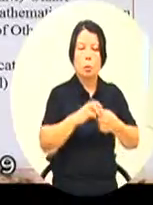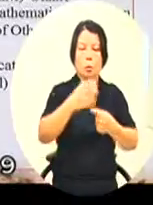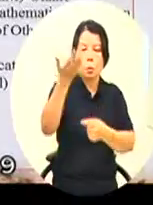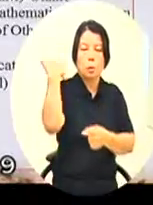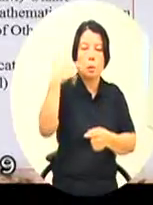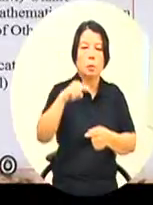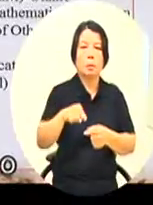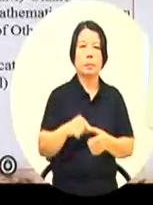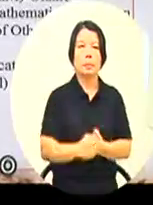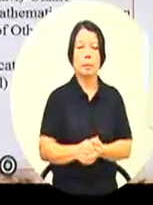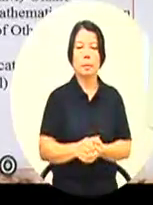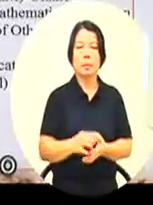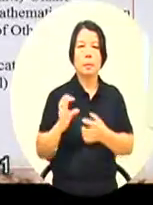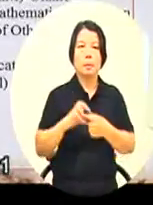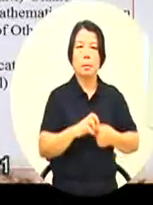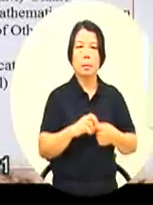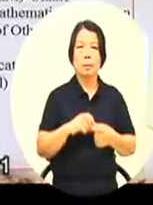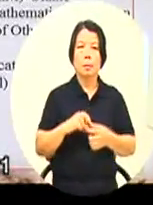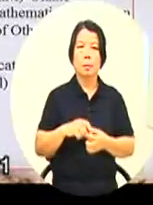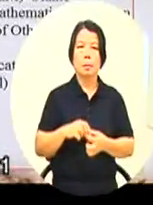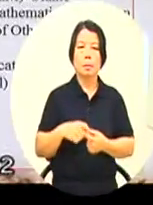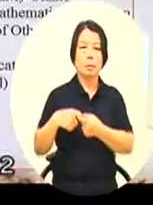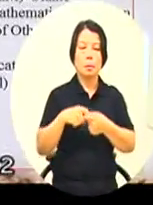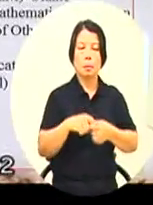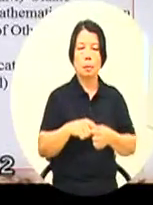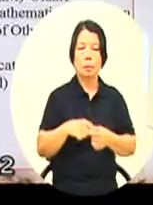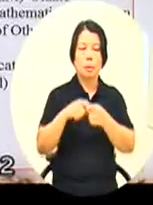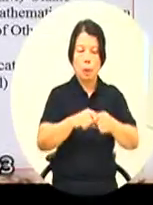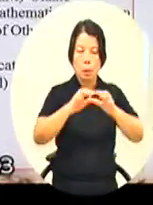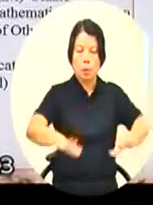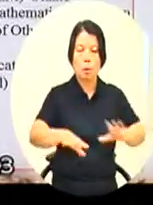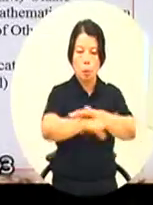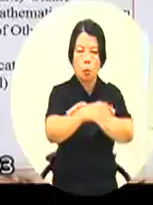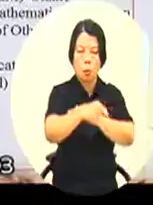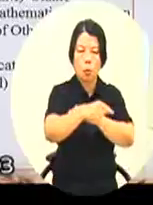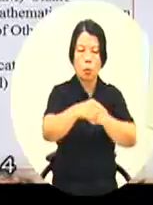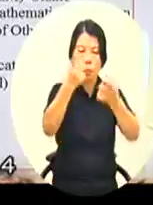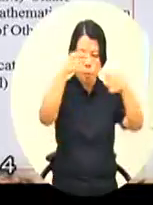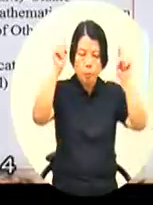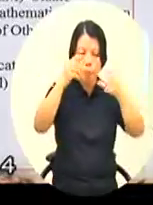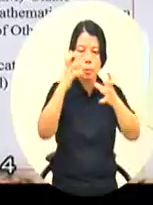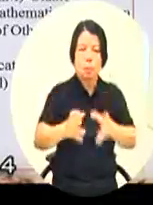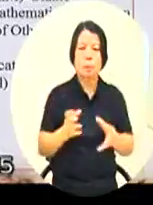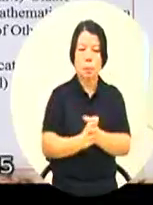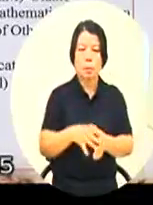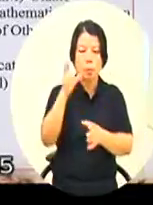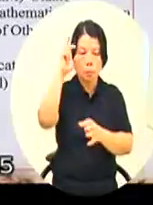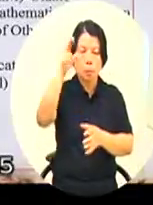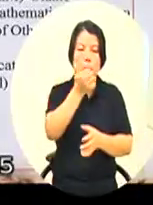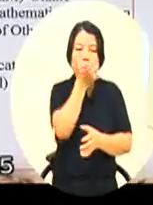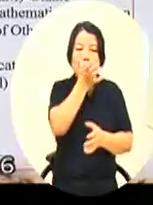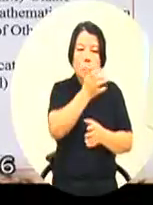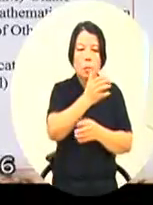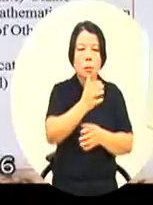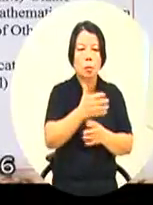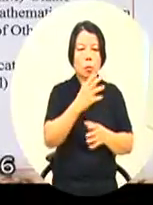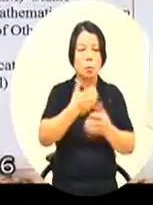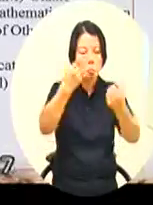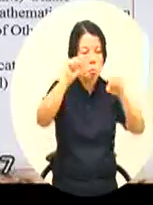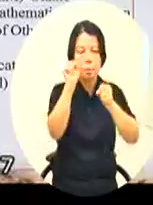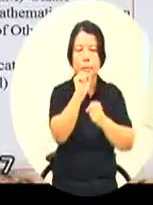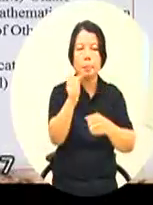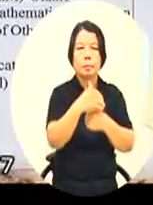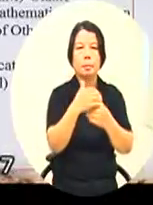候，我想说，因为空大是不能有目前教育部还没有允许设立硕士学位。那空大的毕业生如果想